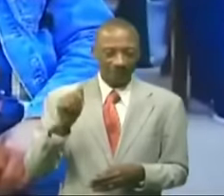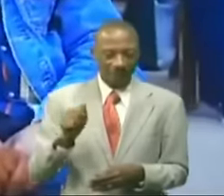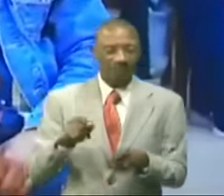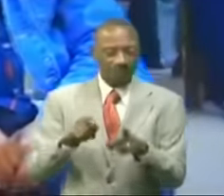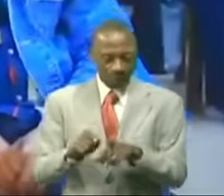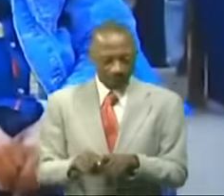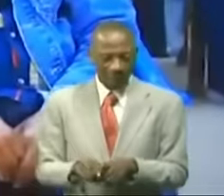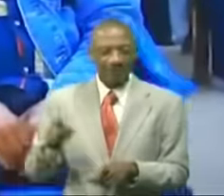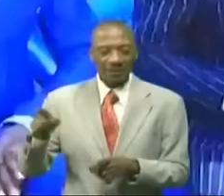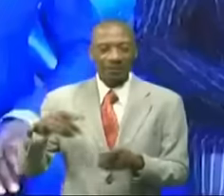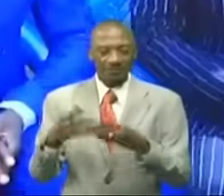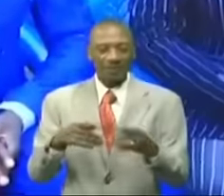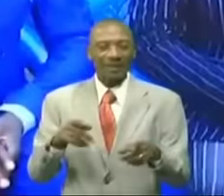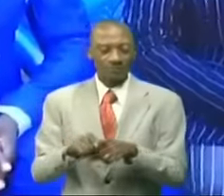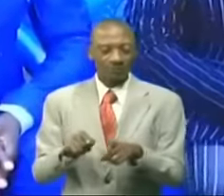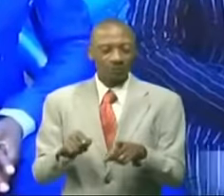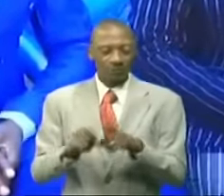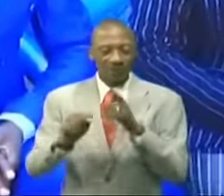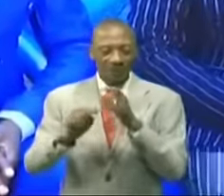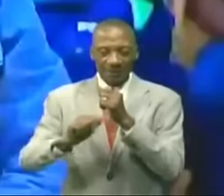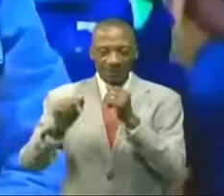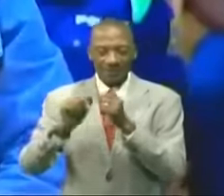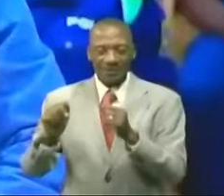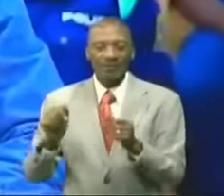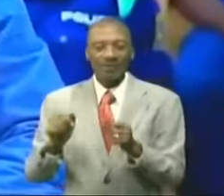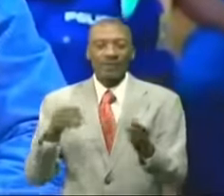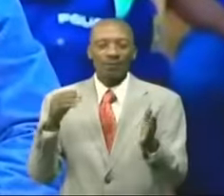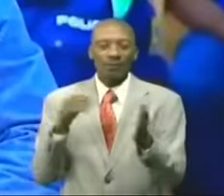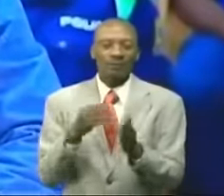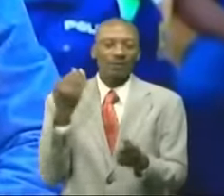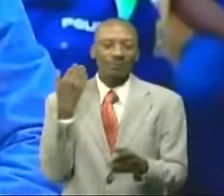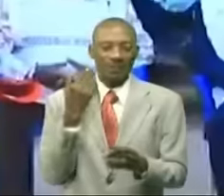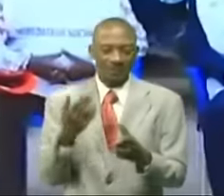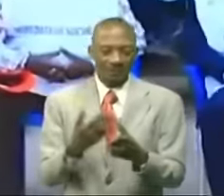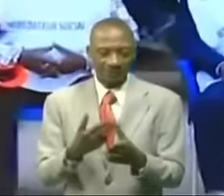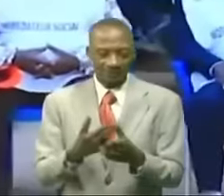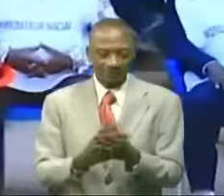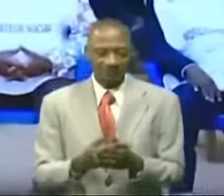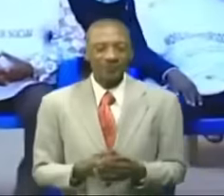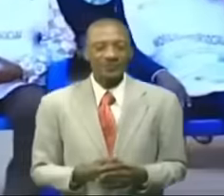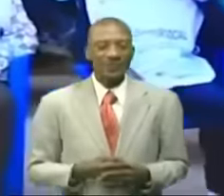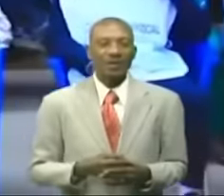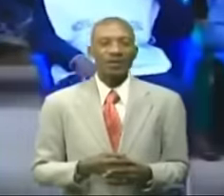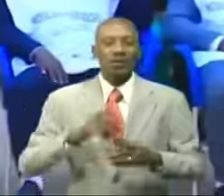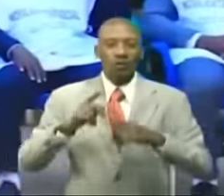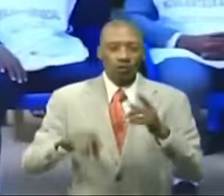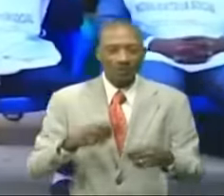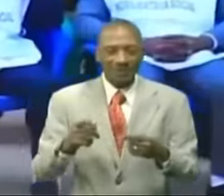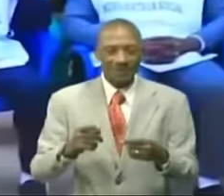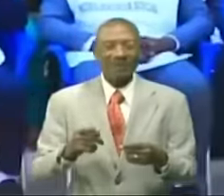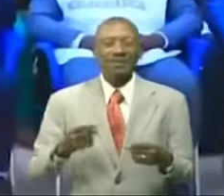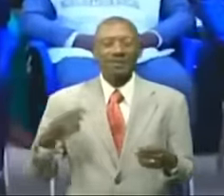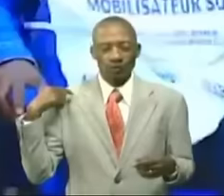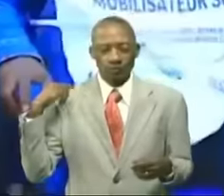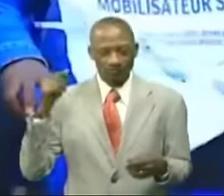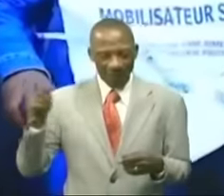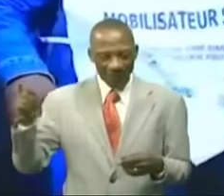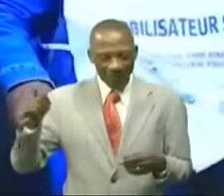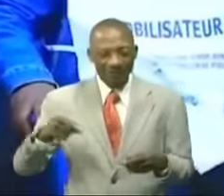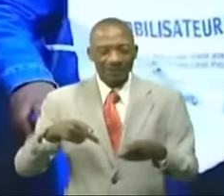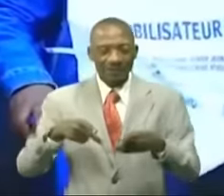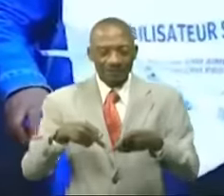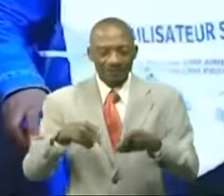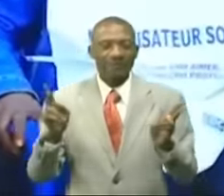la poliomyélite intégrée. Une cérémonie présidée par le gouverneur Banzamouloume Marmo en présence de plusieurs autorités, dont le